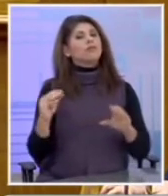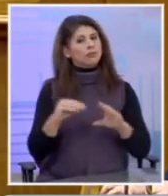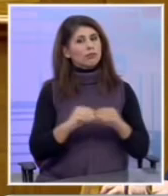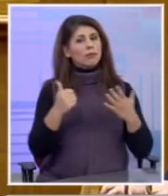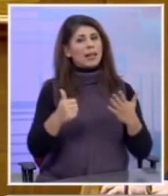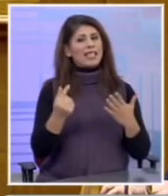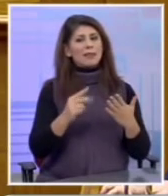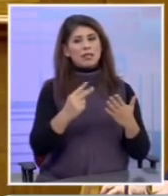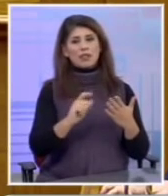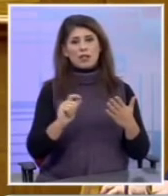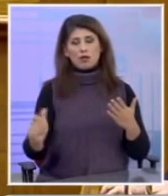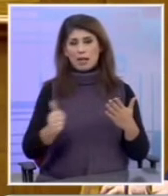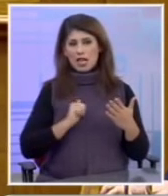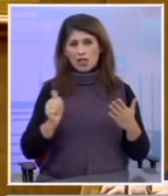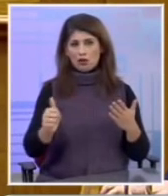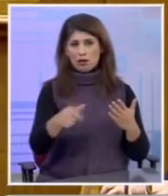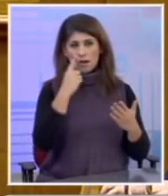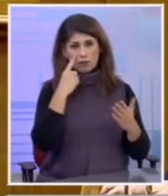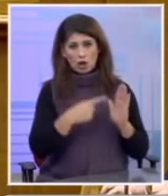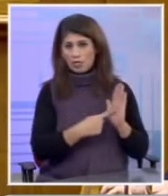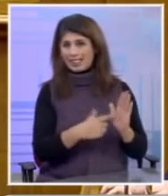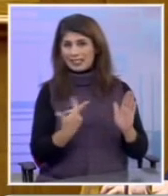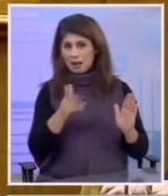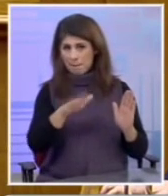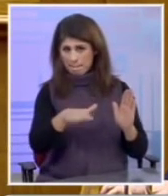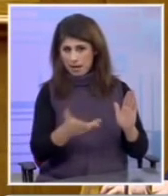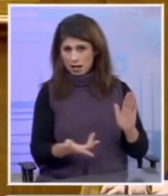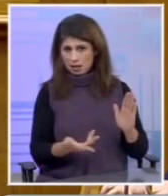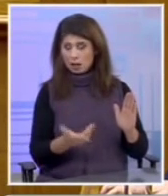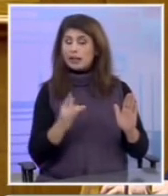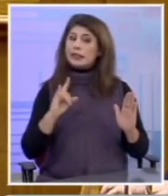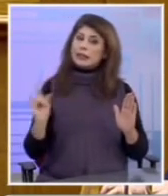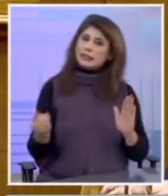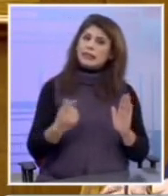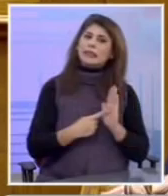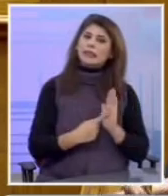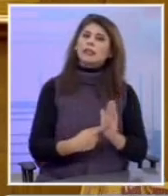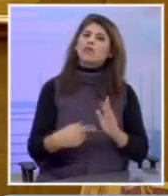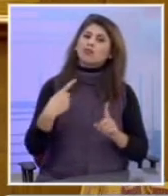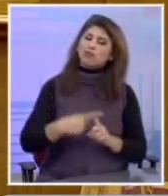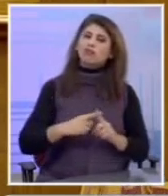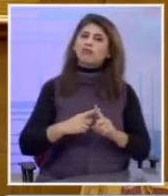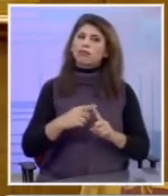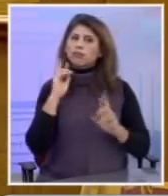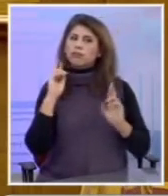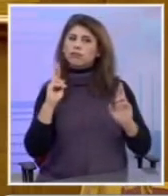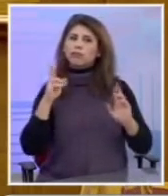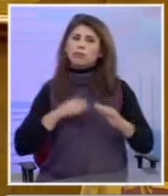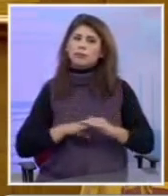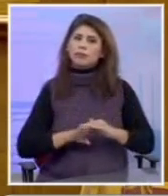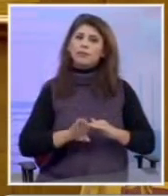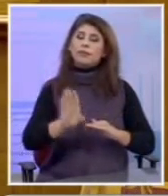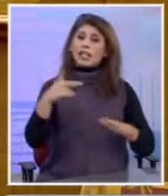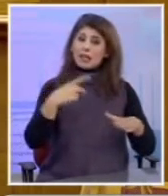δις ιδιώτες δείχνει απαξίωση ή δείχνει θετικές προσδοκίες ανάκαμψης τόσο